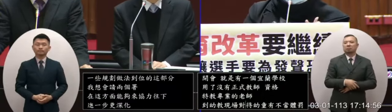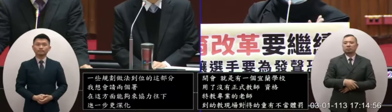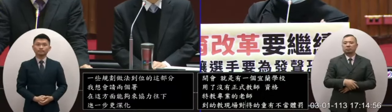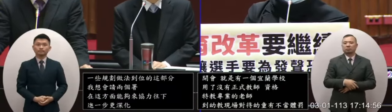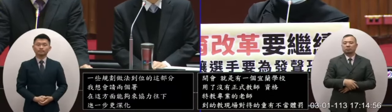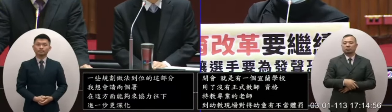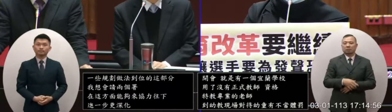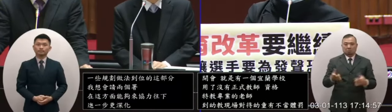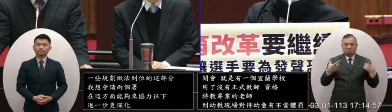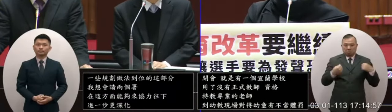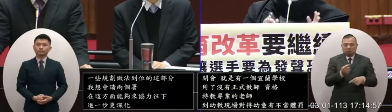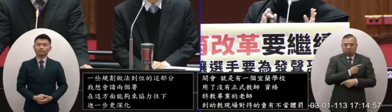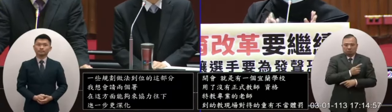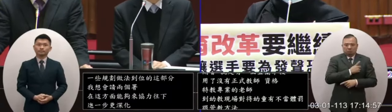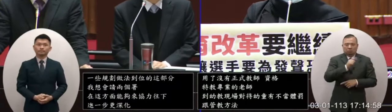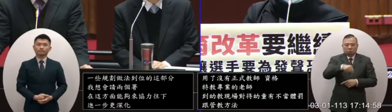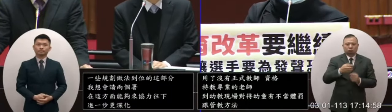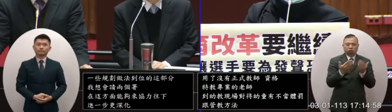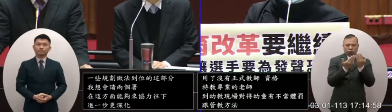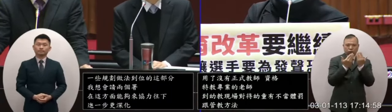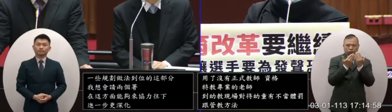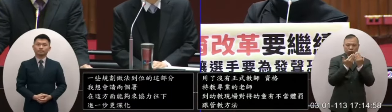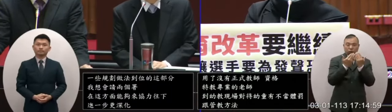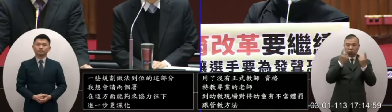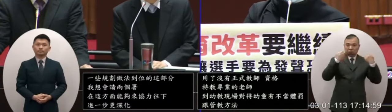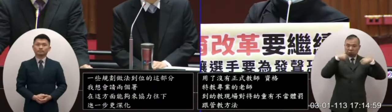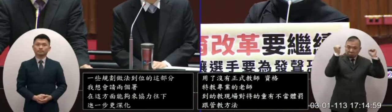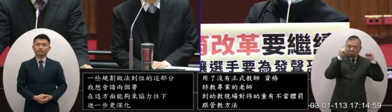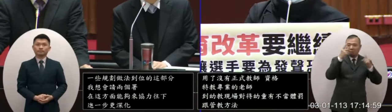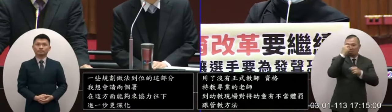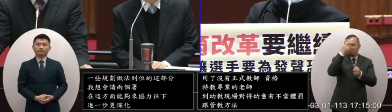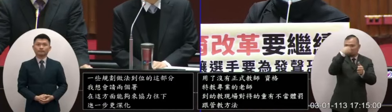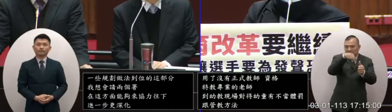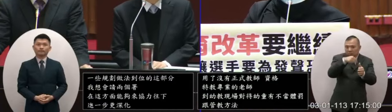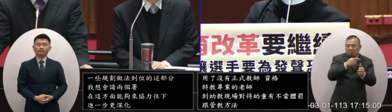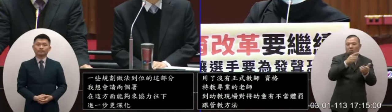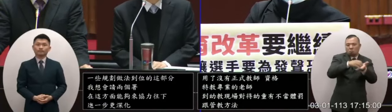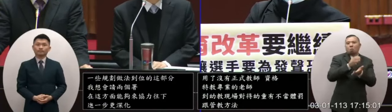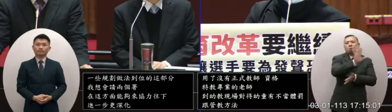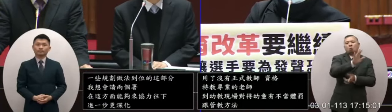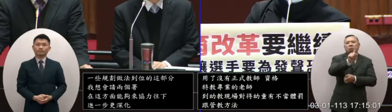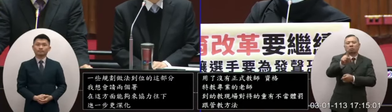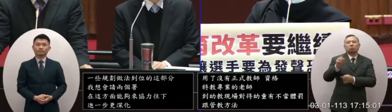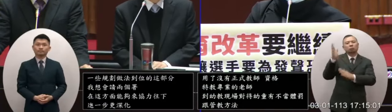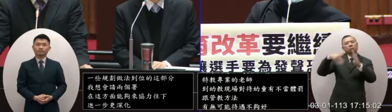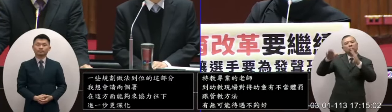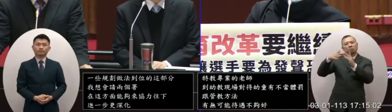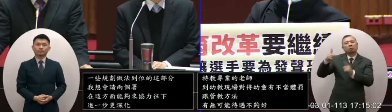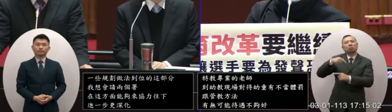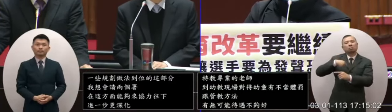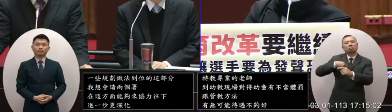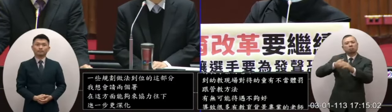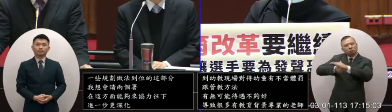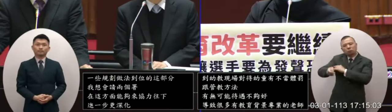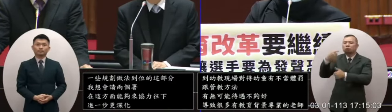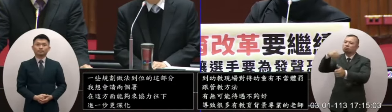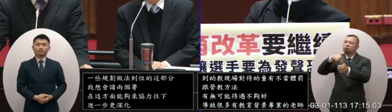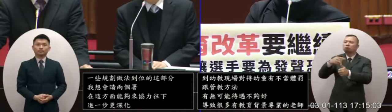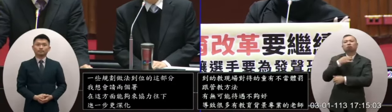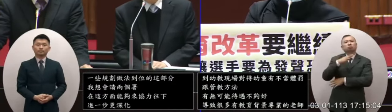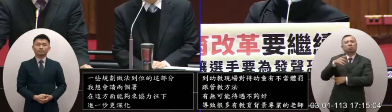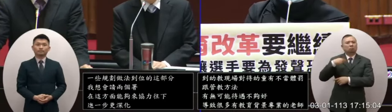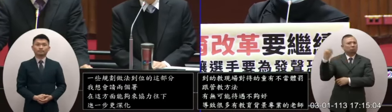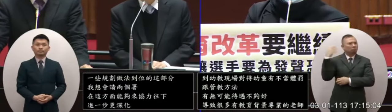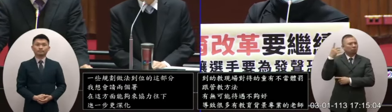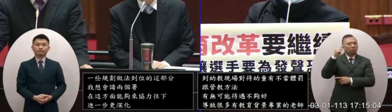育背景专业的老师或是特教背景的老师，他们不愿意进入教育现场，甚至我们听到非常多特教老师告诉我们，他们宁愿去